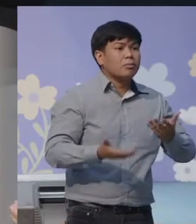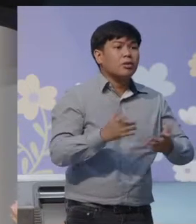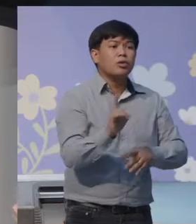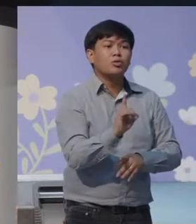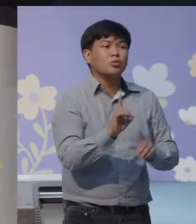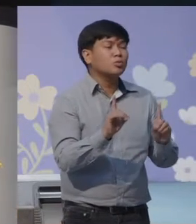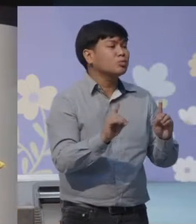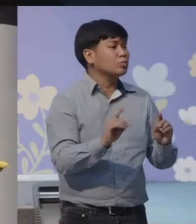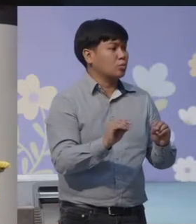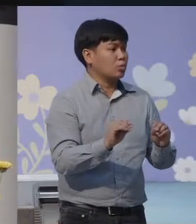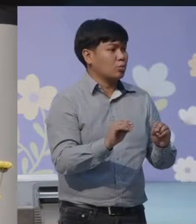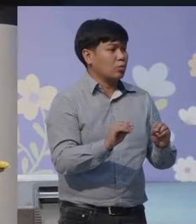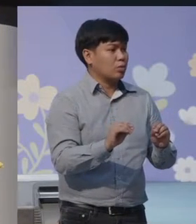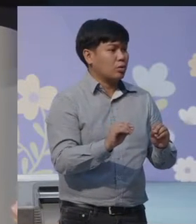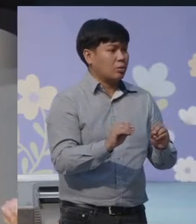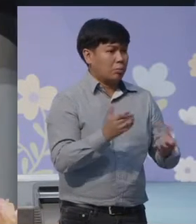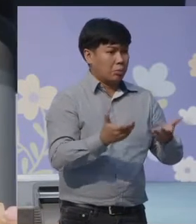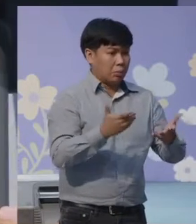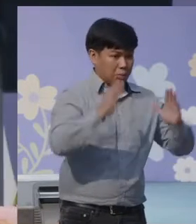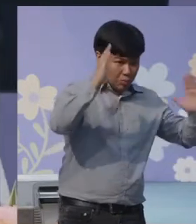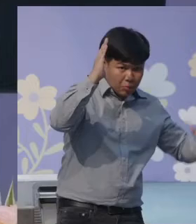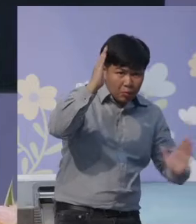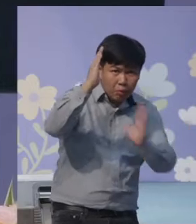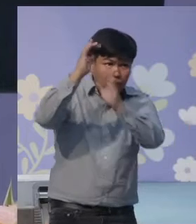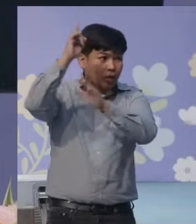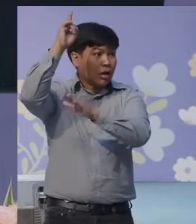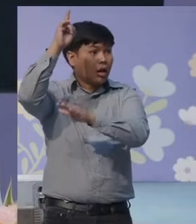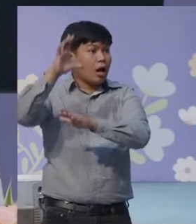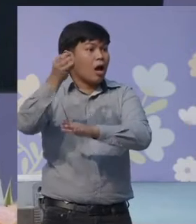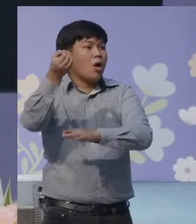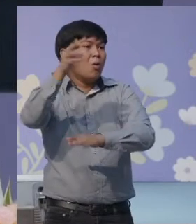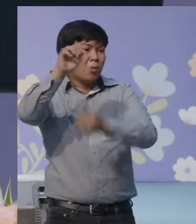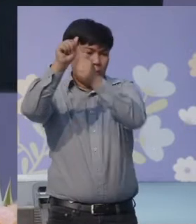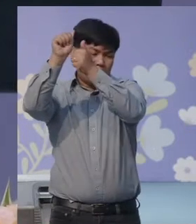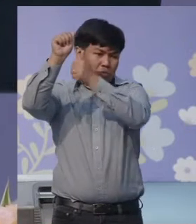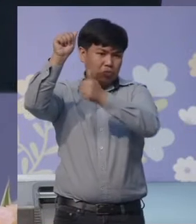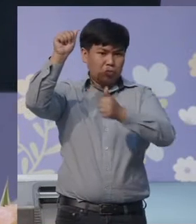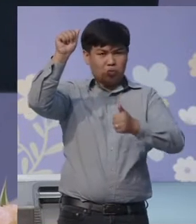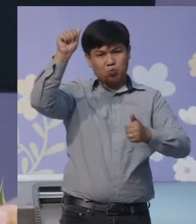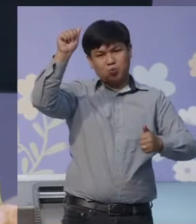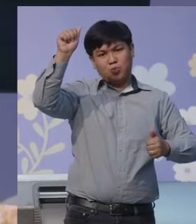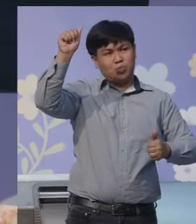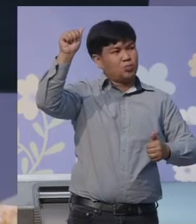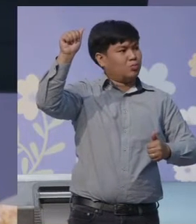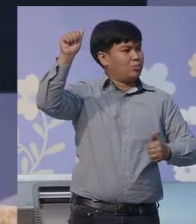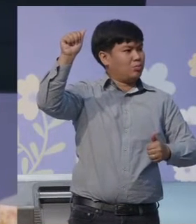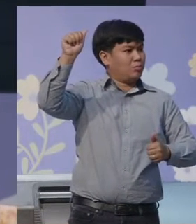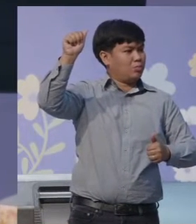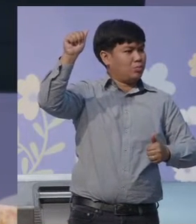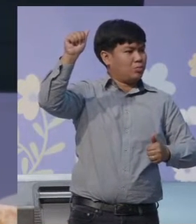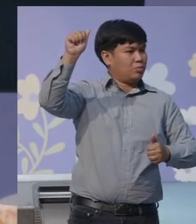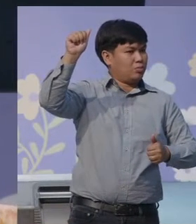yan? Yan ba ay nagpapalapit sa inyo sa Panginoon or nagpapalayo?